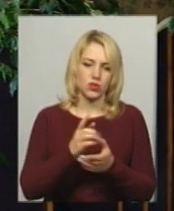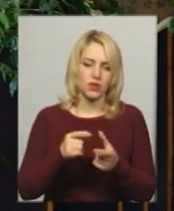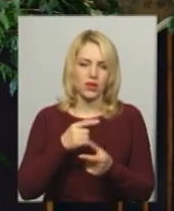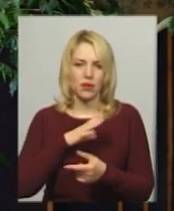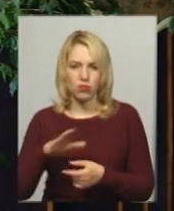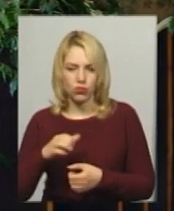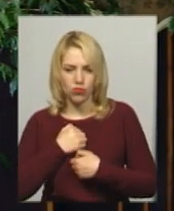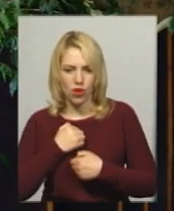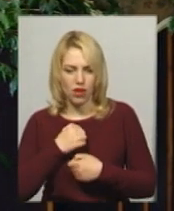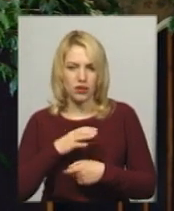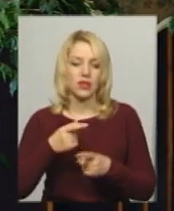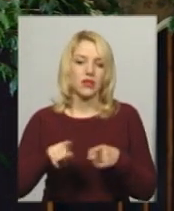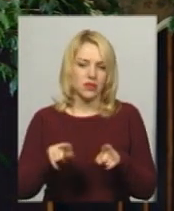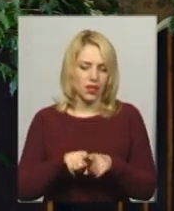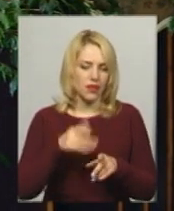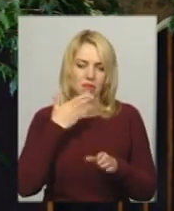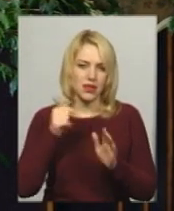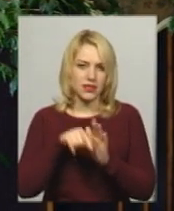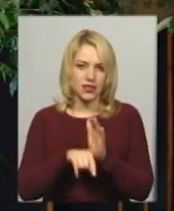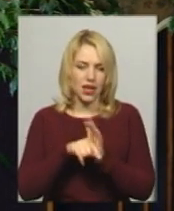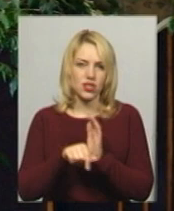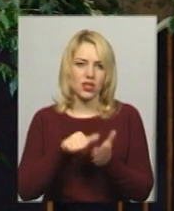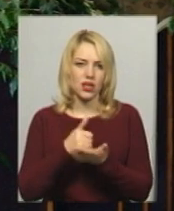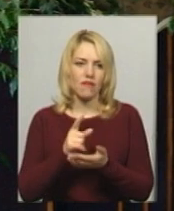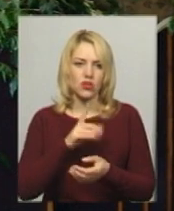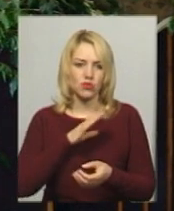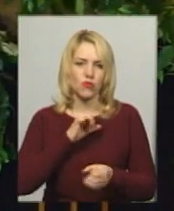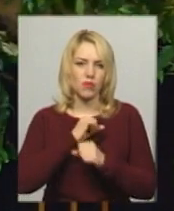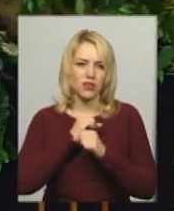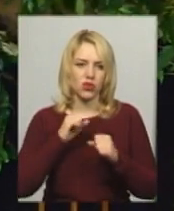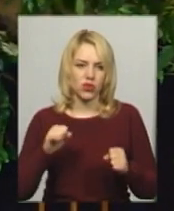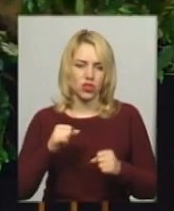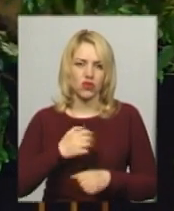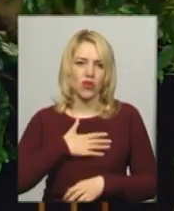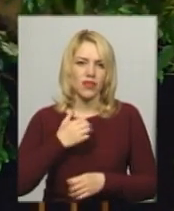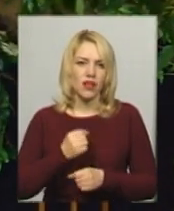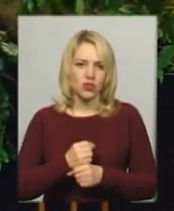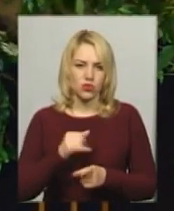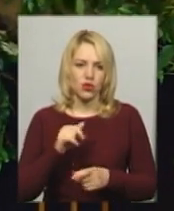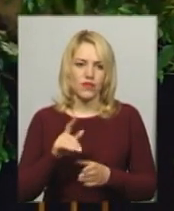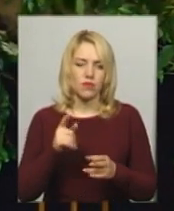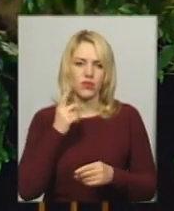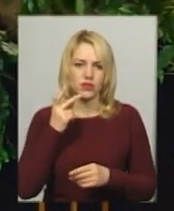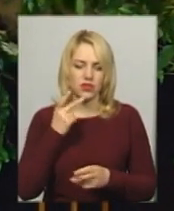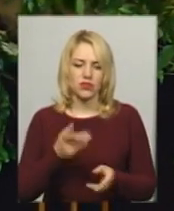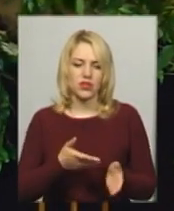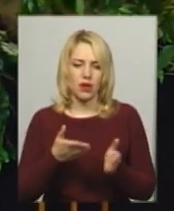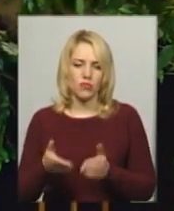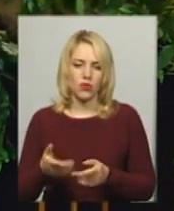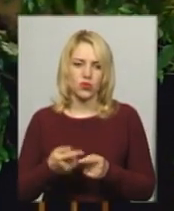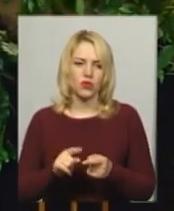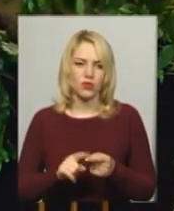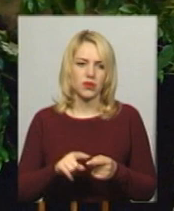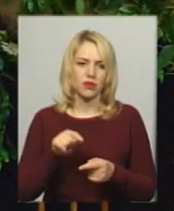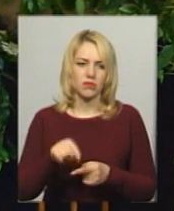має значення. Перше і саме головне, щоб він був патріотично налаштований. І ми постійно запрошуємо стати той міцним